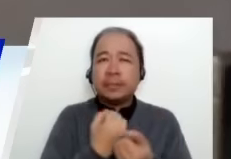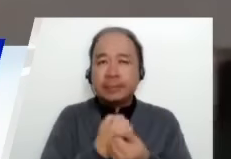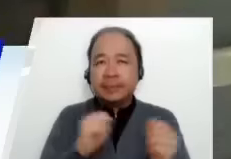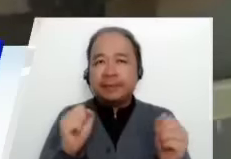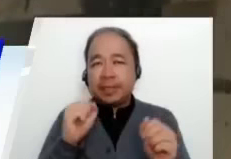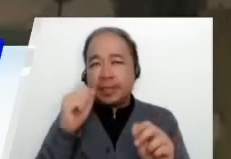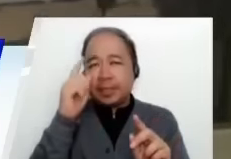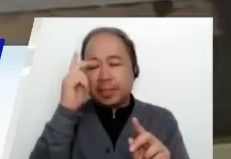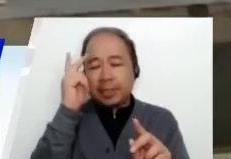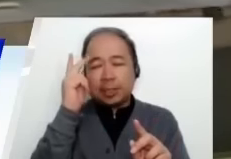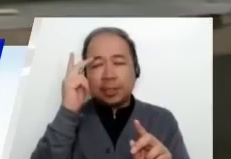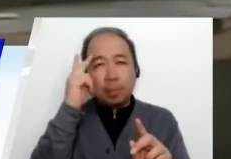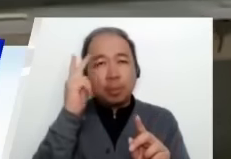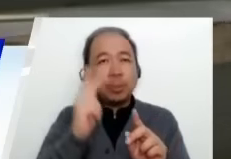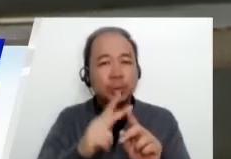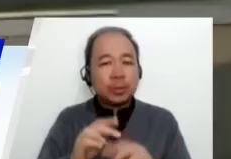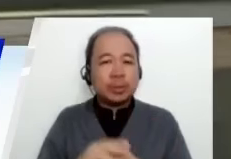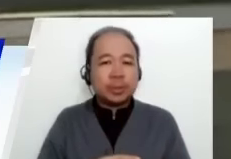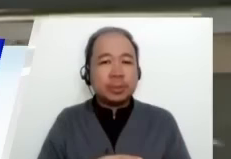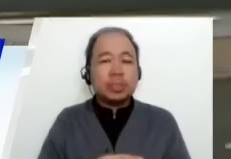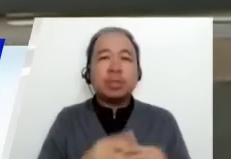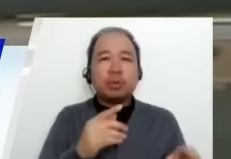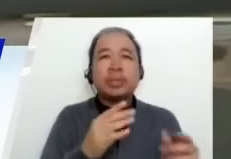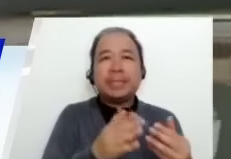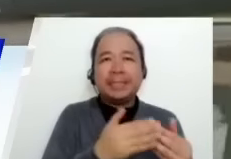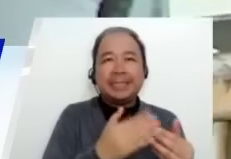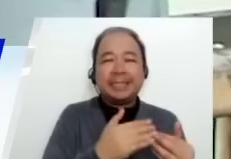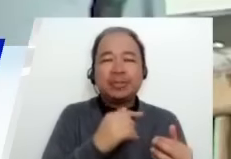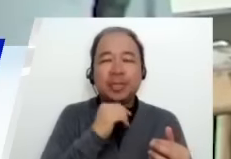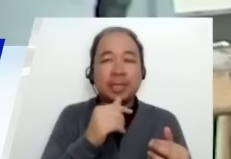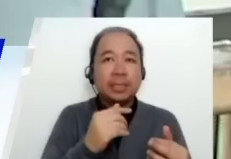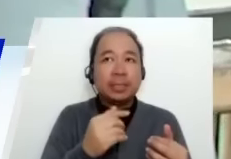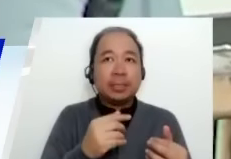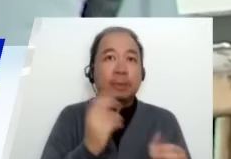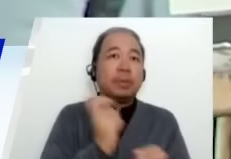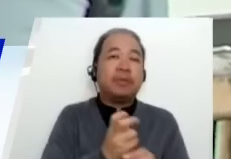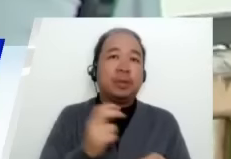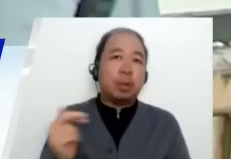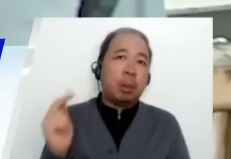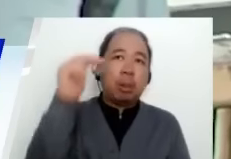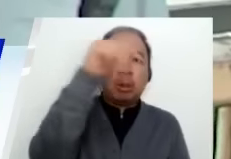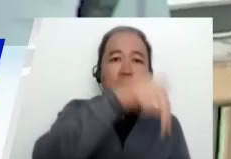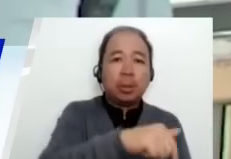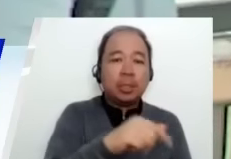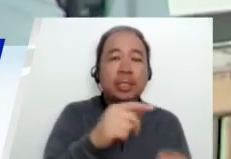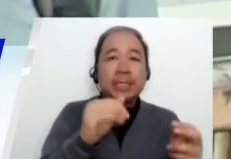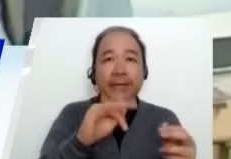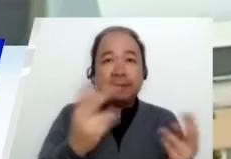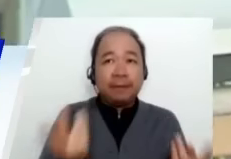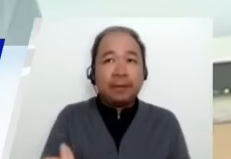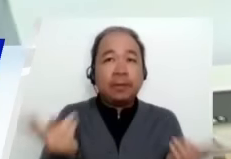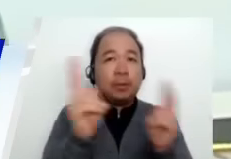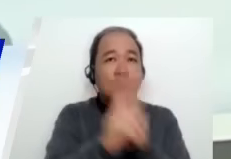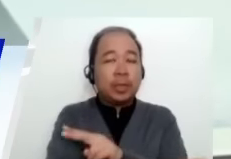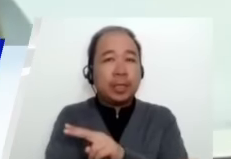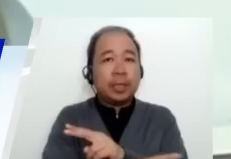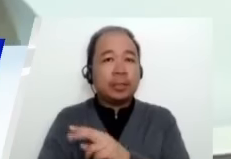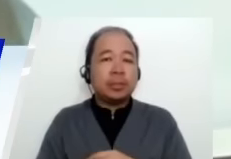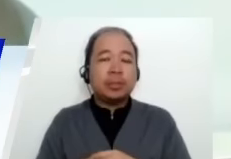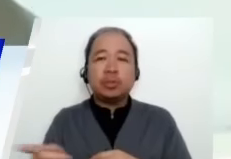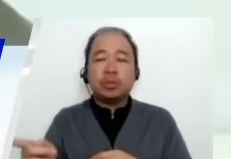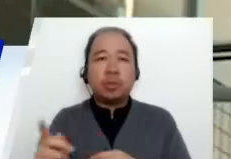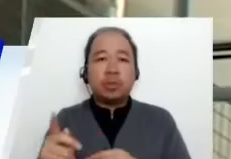considerations, no? Mas madali po. Bakit? Para hindi po mahirapan sumakay yung mga tao. Pagka binaligtad po kasi, yung mga pasahero, hindi na po